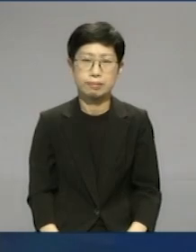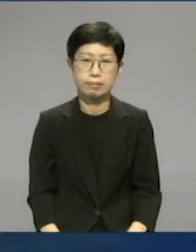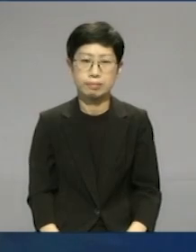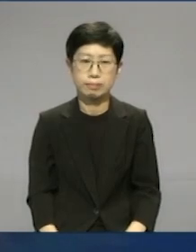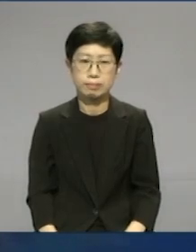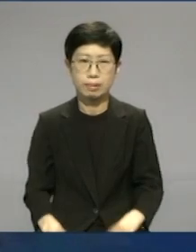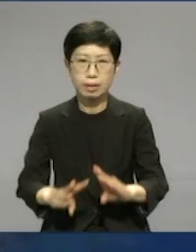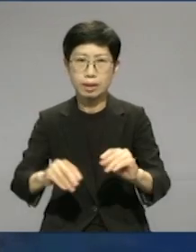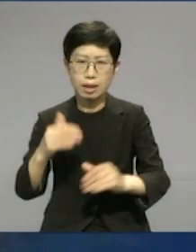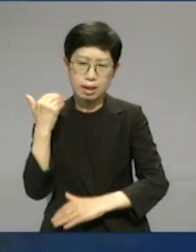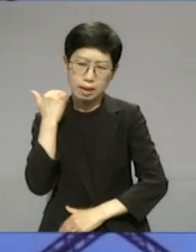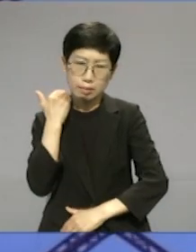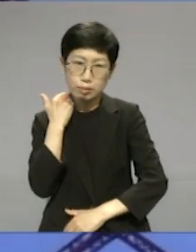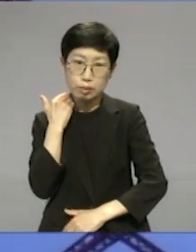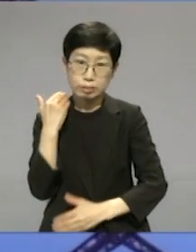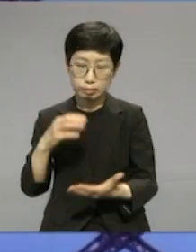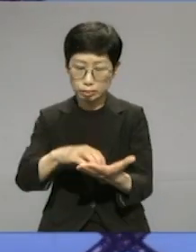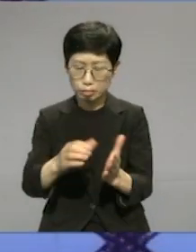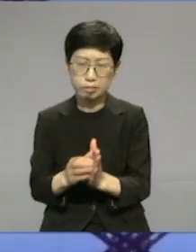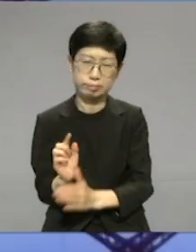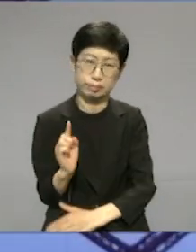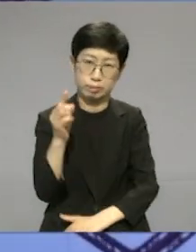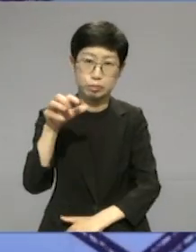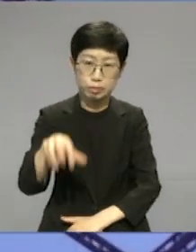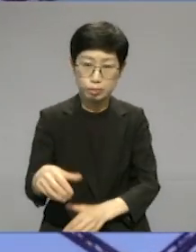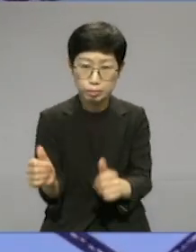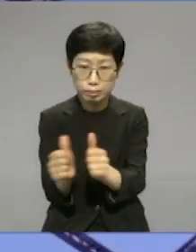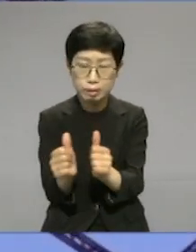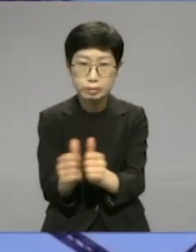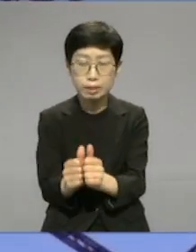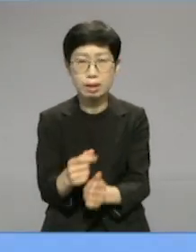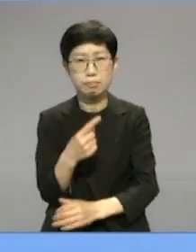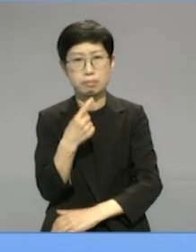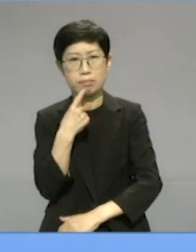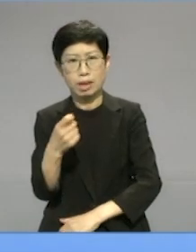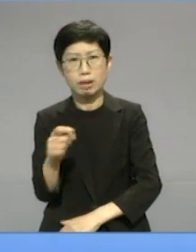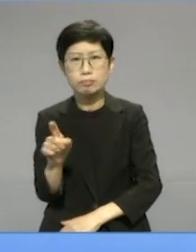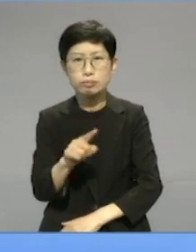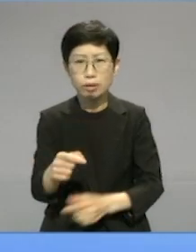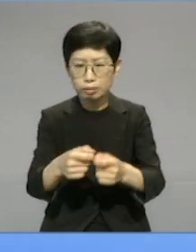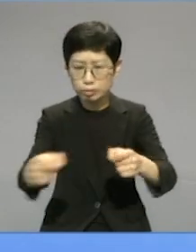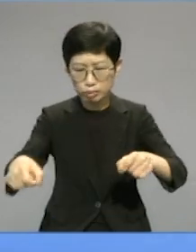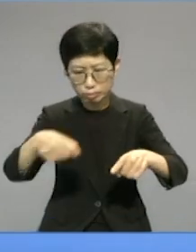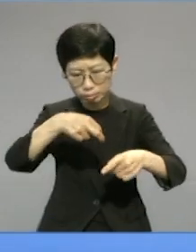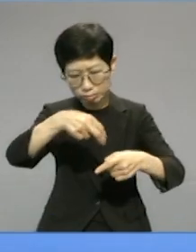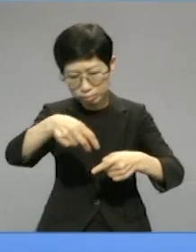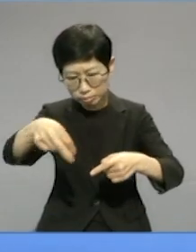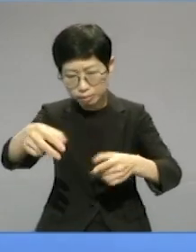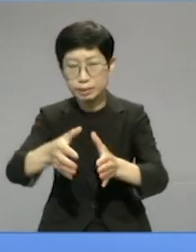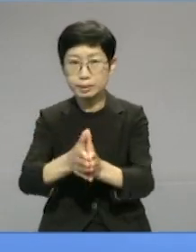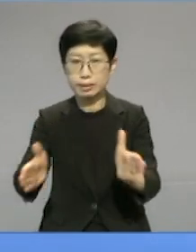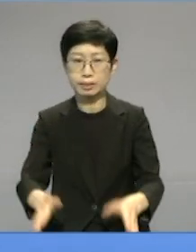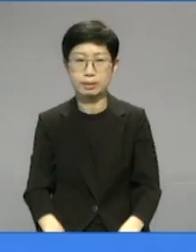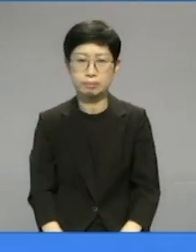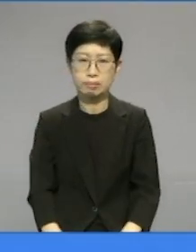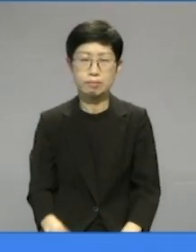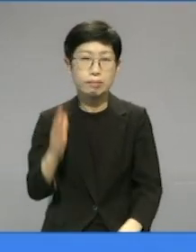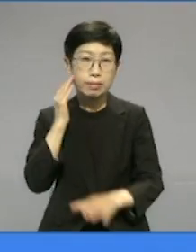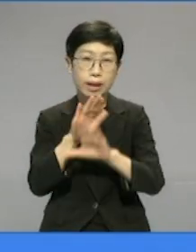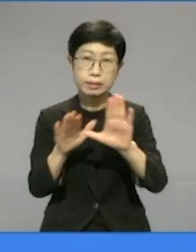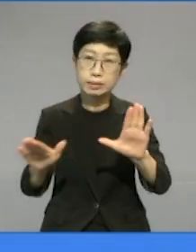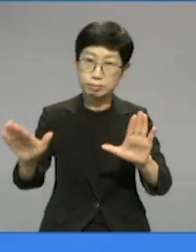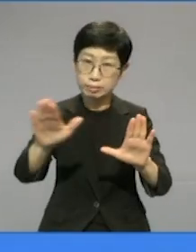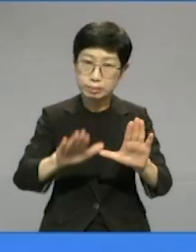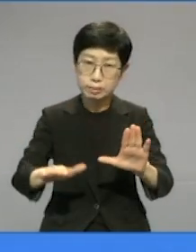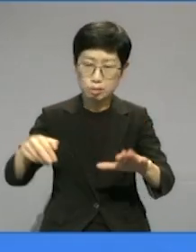땅이 보이지 않을 정도의 높이에서 한 남성이 아찔한 외줄타기를 시작합니다. 마치 공중을 산책하는